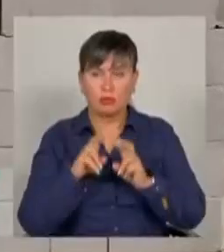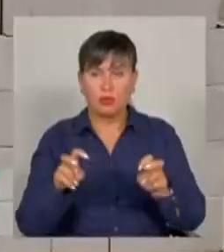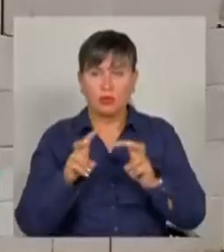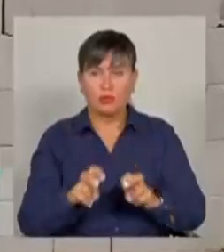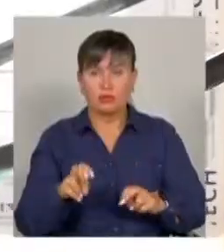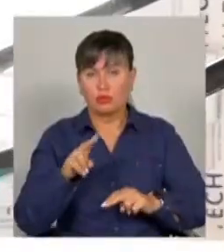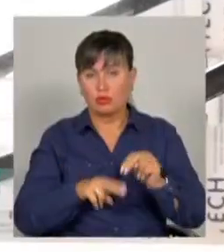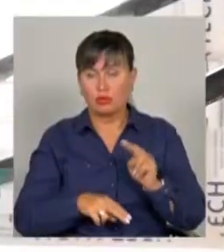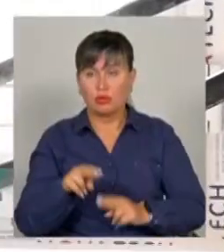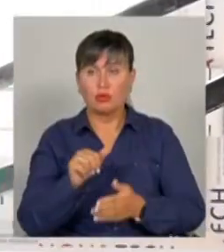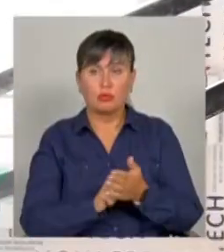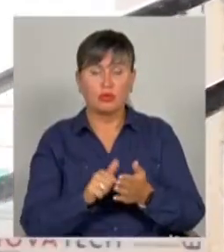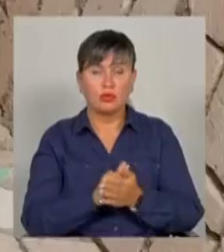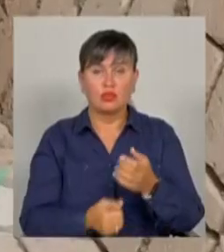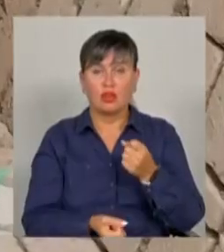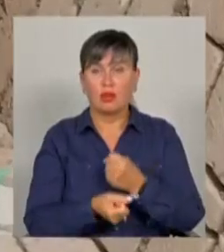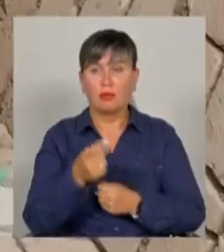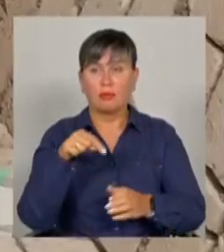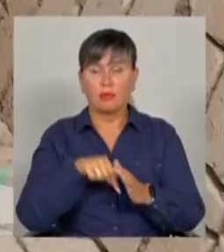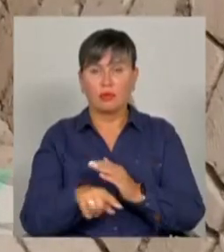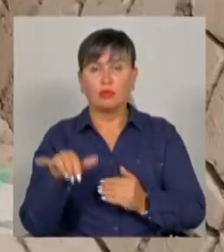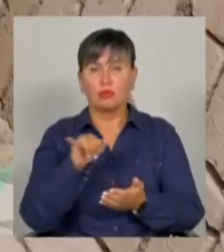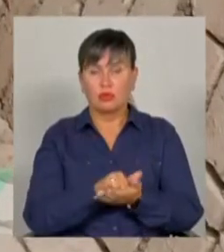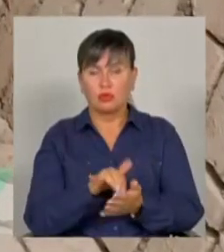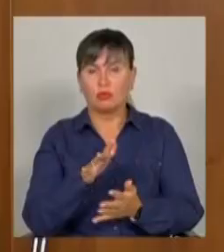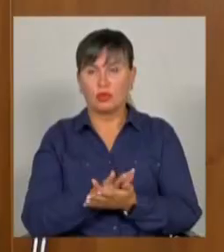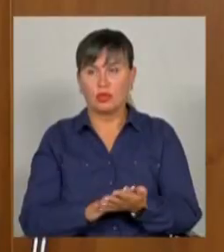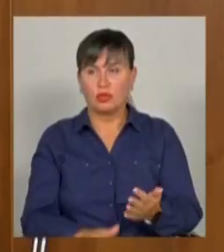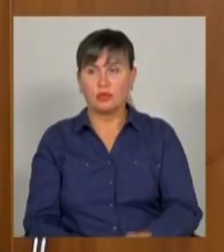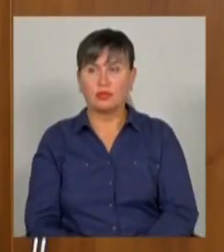строящегося объекта. Причину обрушения конструкции устанавливают.